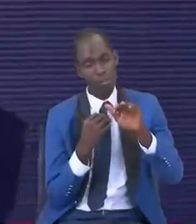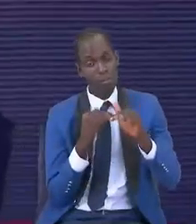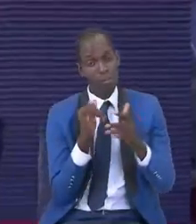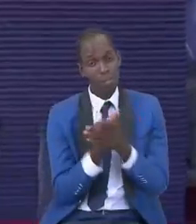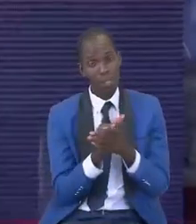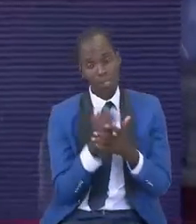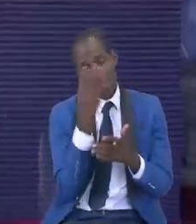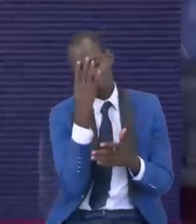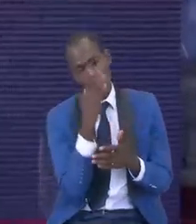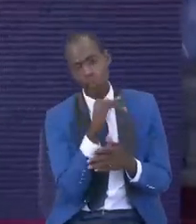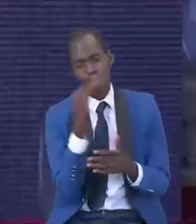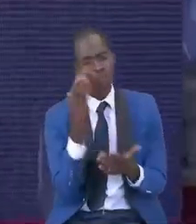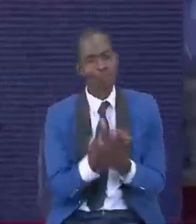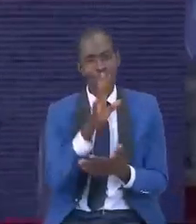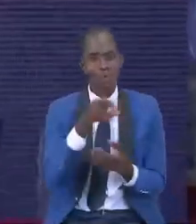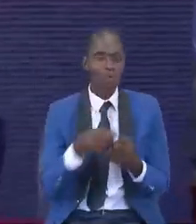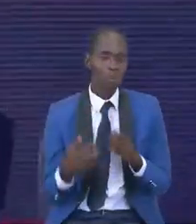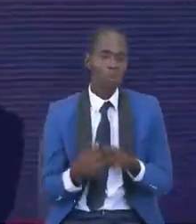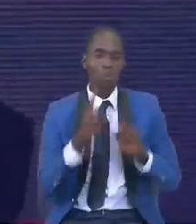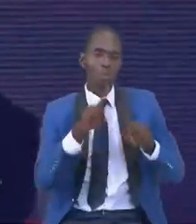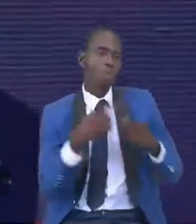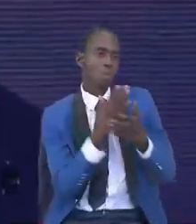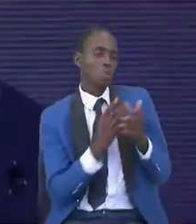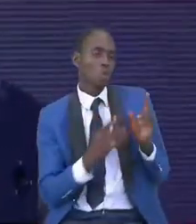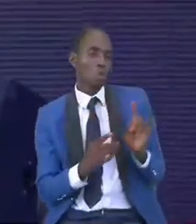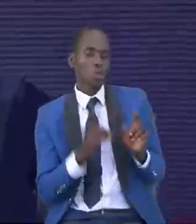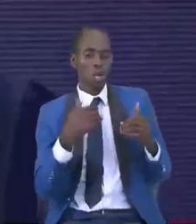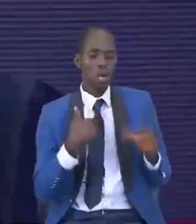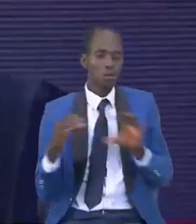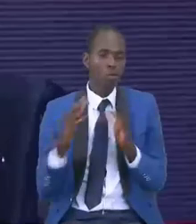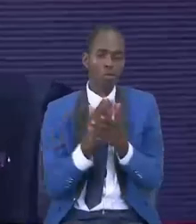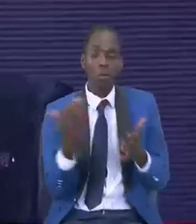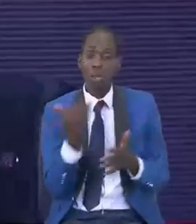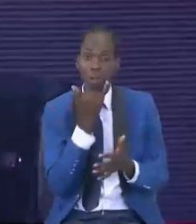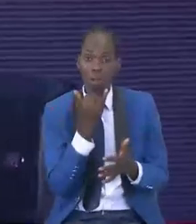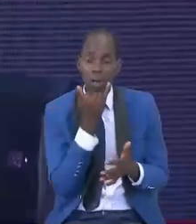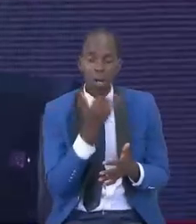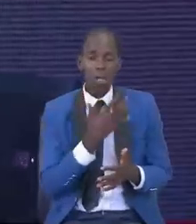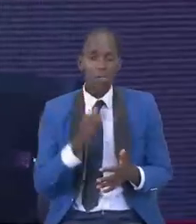problème. Tu es allé quelque part. Tu as fait quelque chose de mauvais. Et